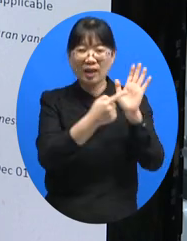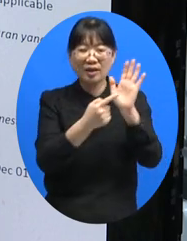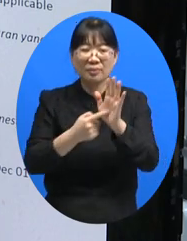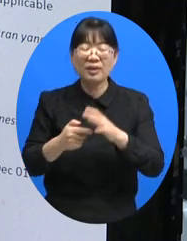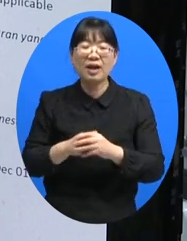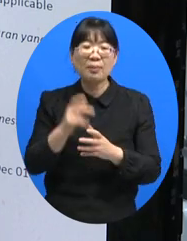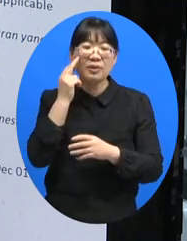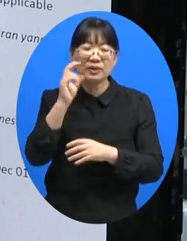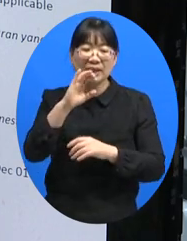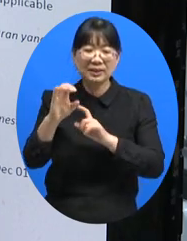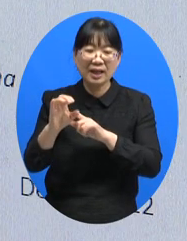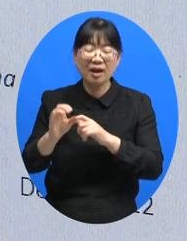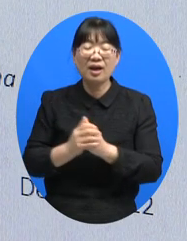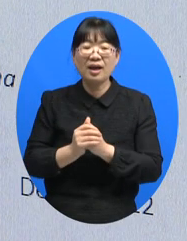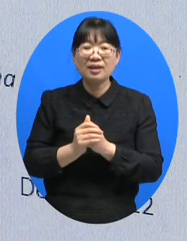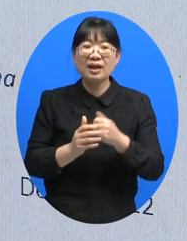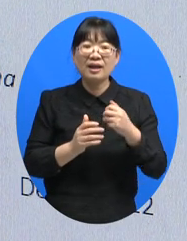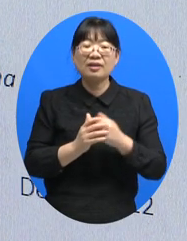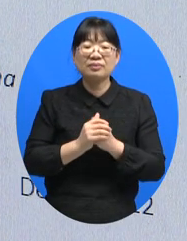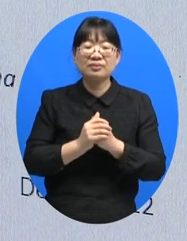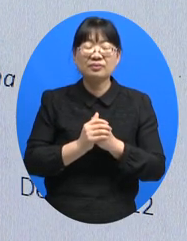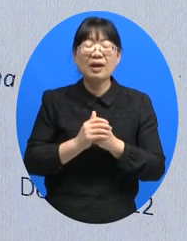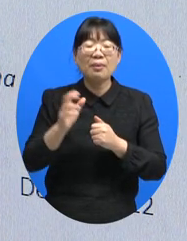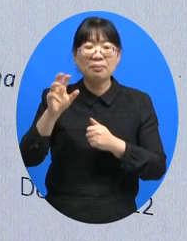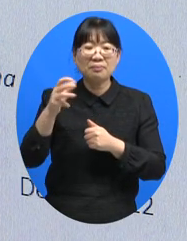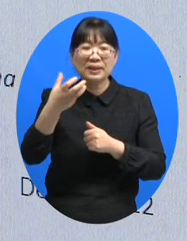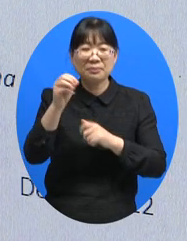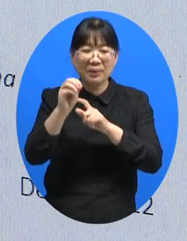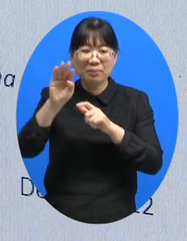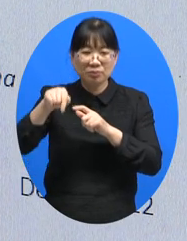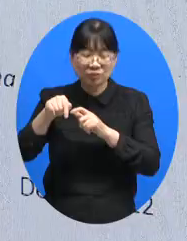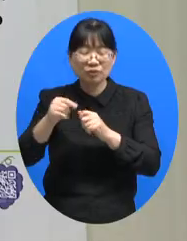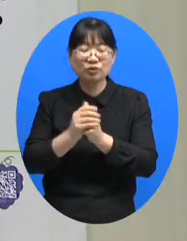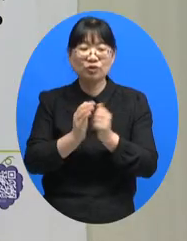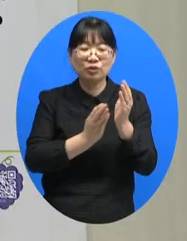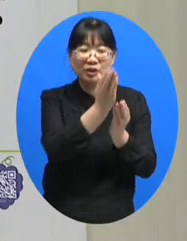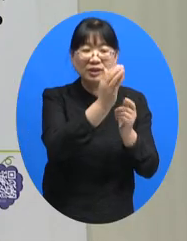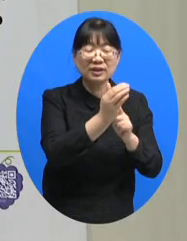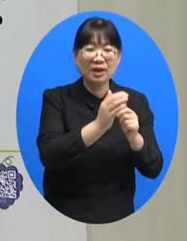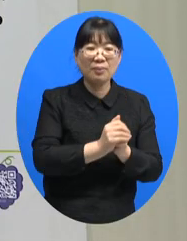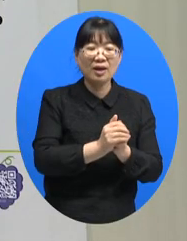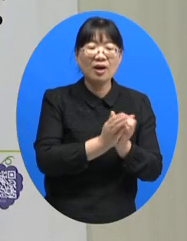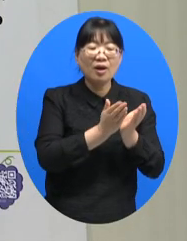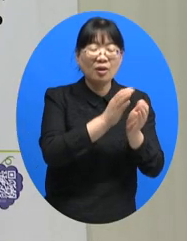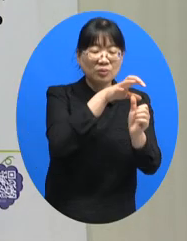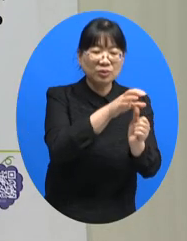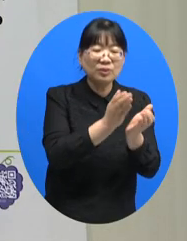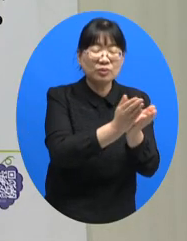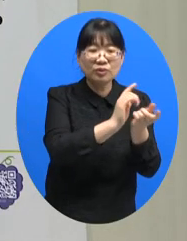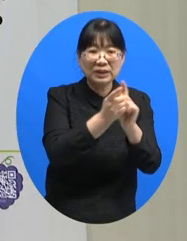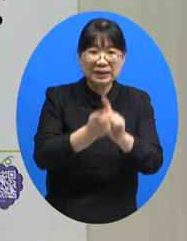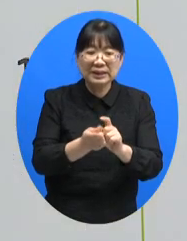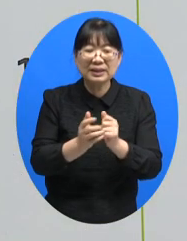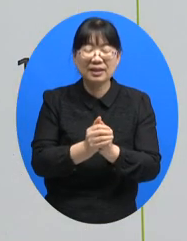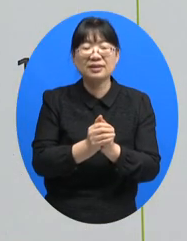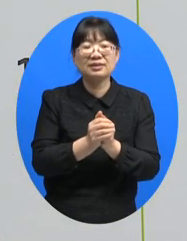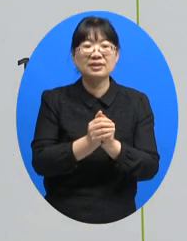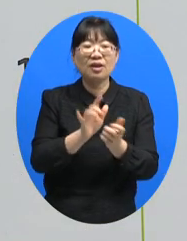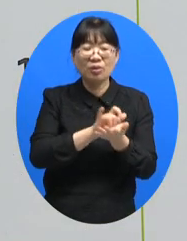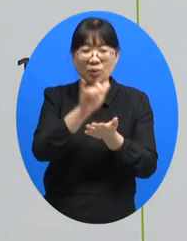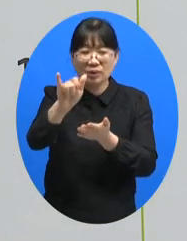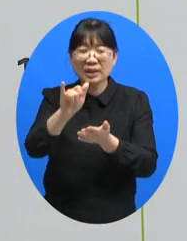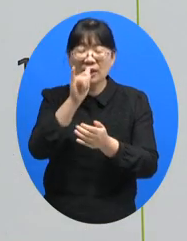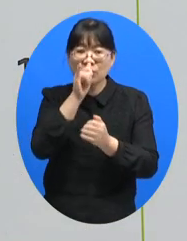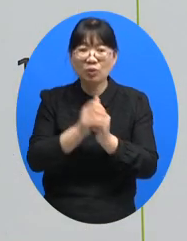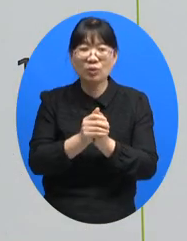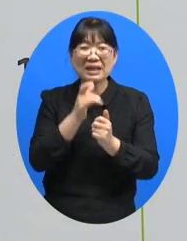8개국에 30만 불을 수출했습니다. 발이 묶여버린 선박 대신 항공으로 운반하고 냉장 컨테이너 수급이 어려운